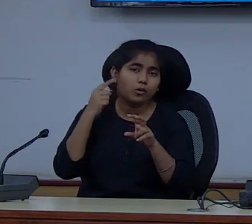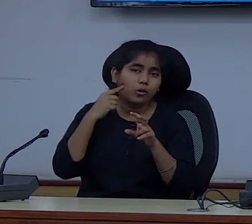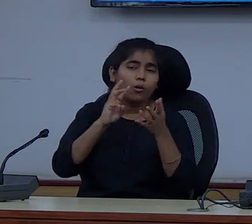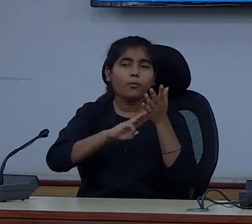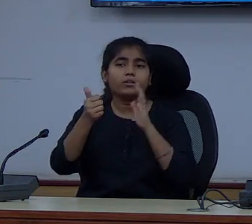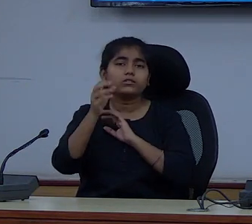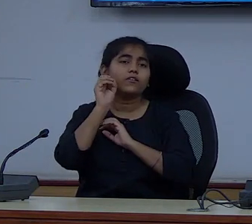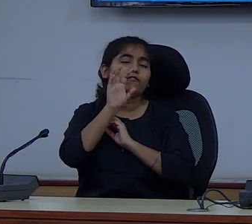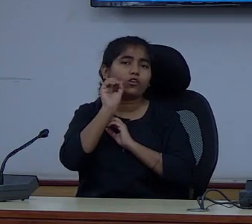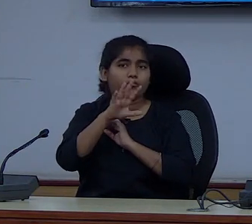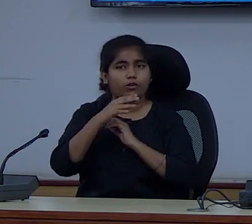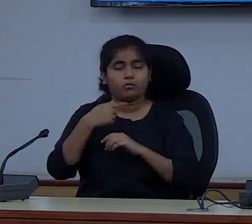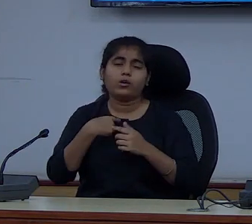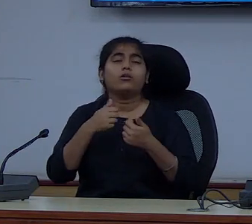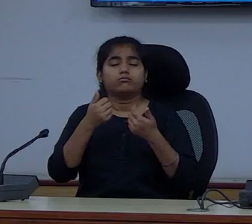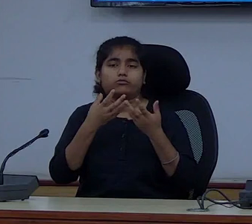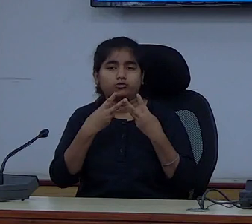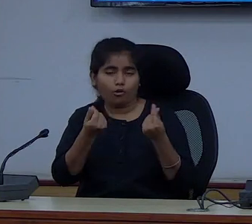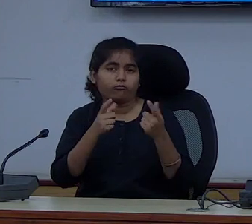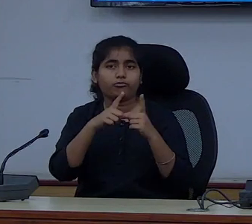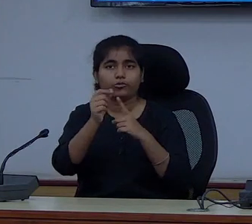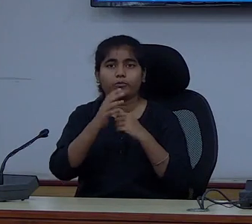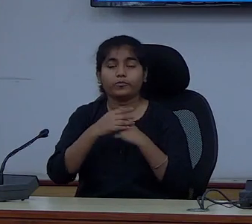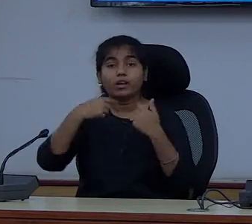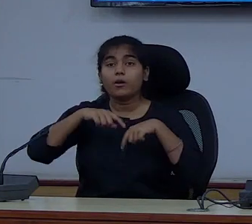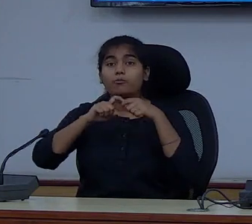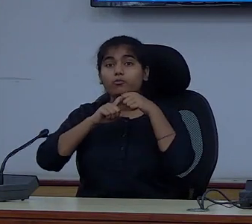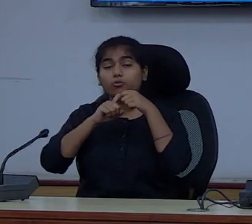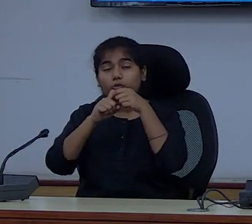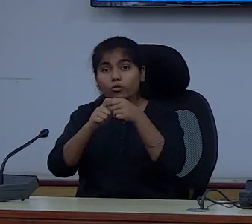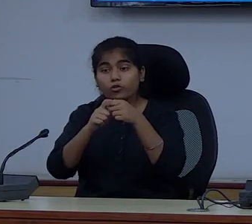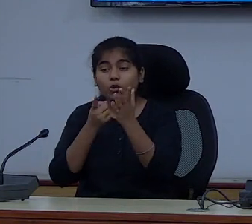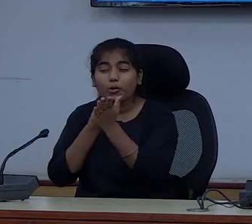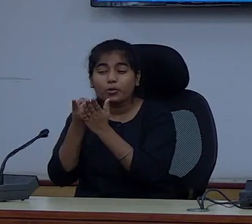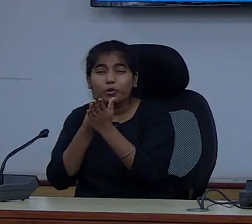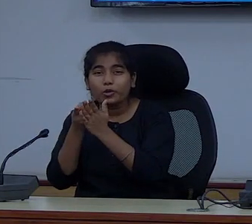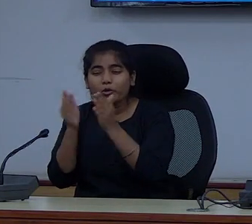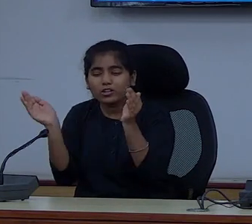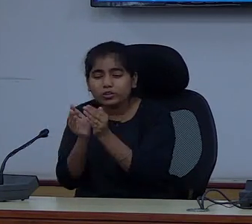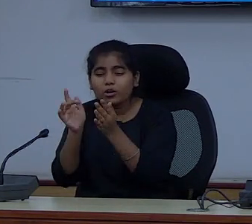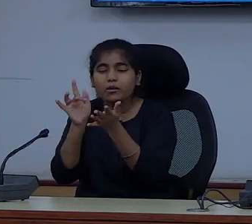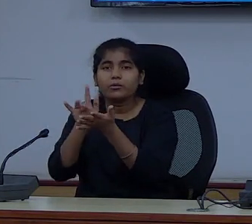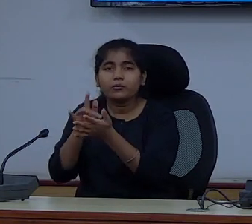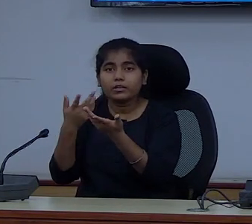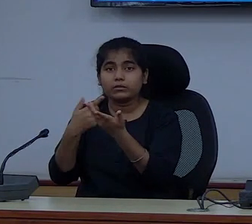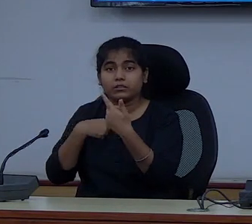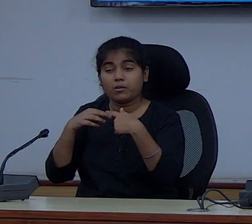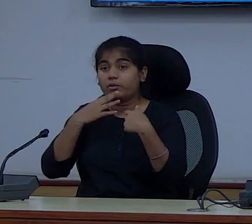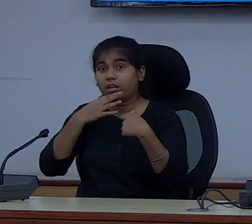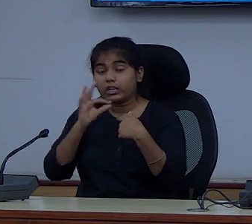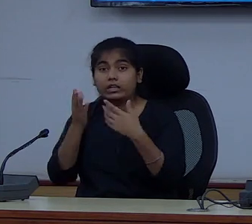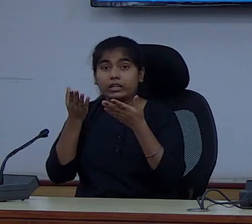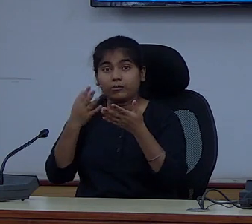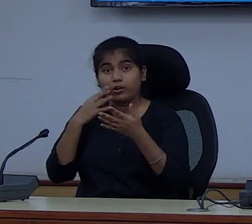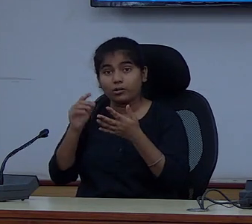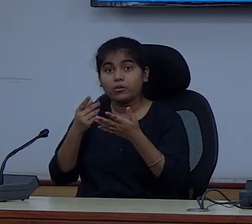रहे हैं, स्टेट्स में एक नोडल अधिकारी है जो उन सूचनाओं को देख रहा है, उन शिकायतों को सुन रहा है, फिर आगे की तरफ मंत्रालय तक पहुंचा रहा है, तो हम उस पर कहीं ना कहीं जाकर एक्शन लेते